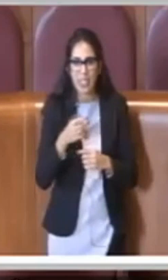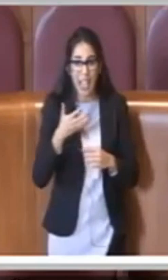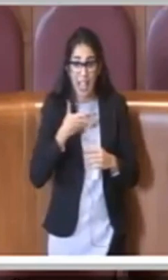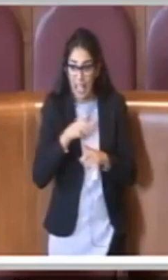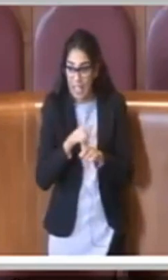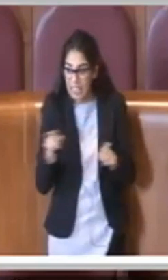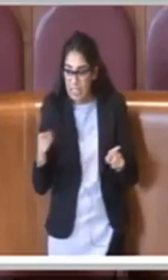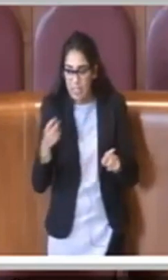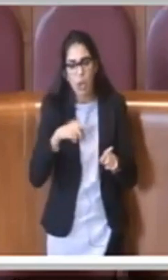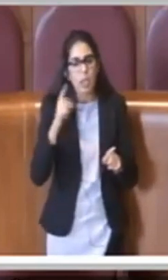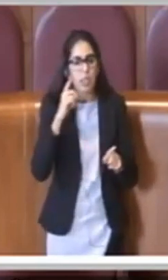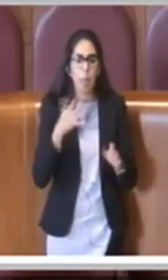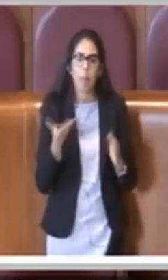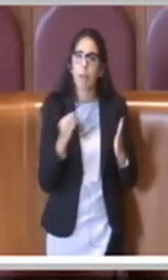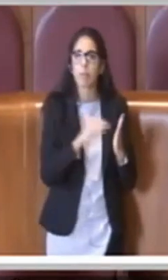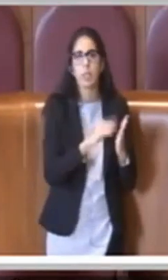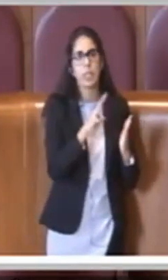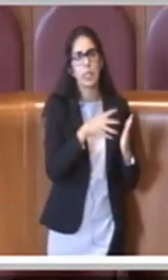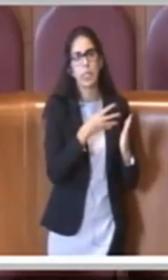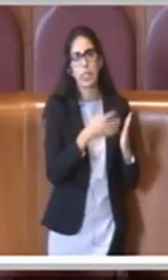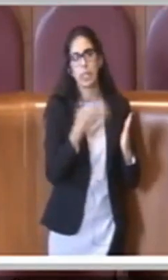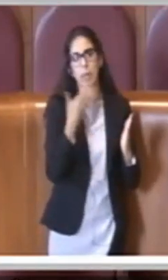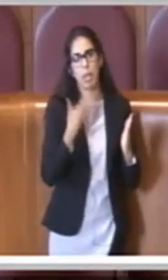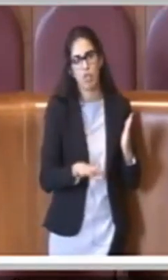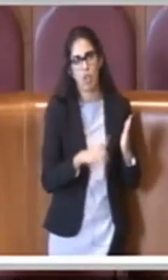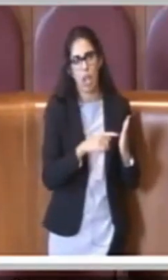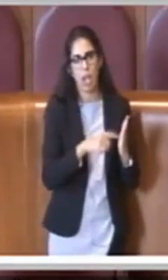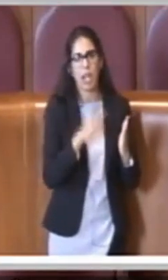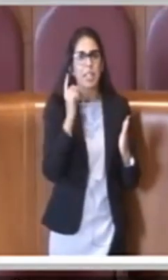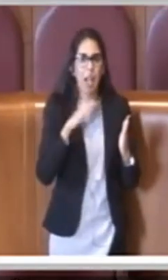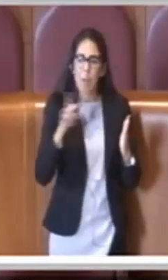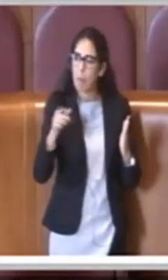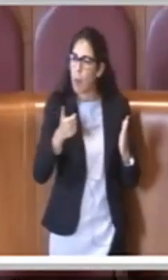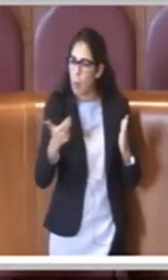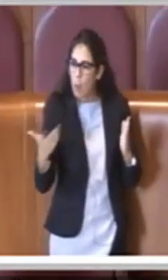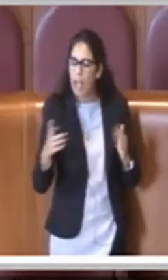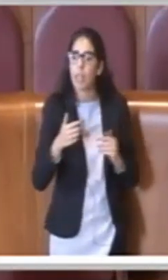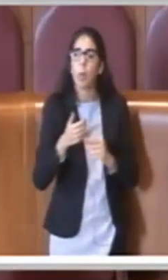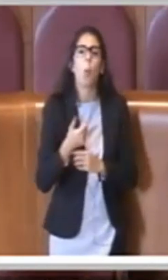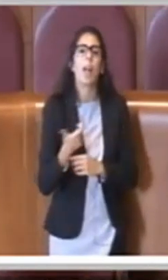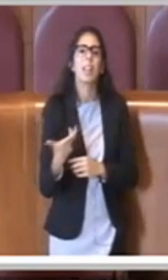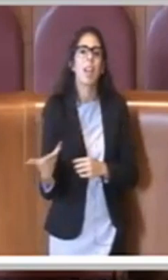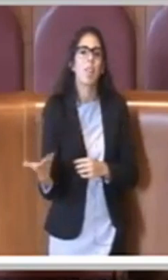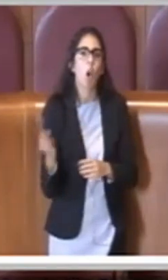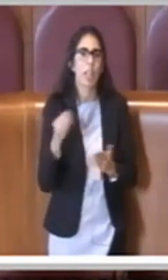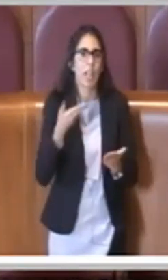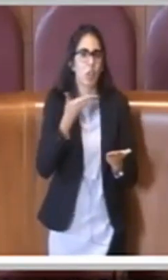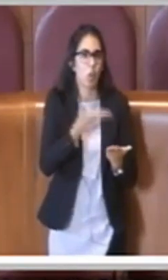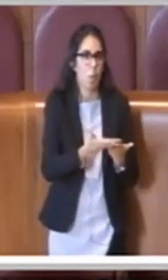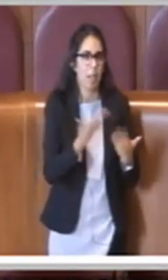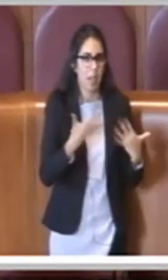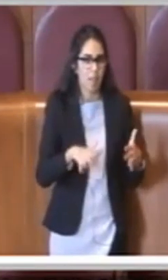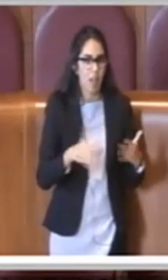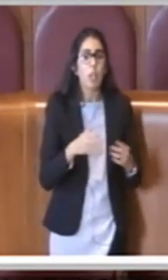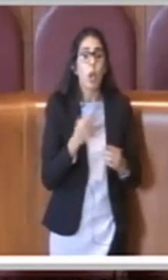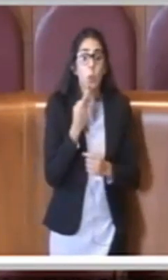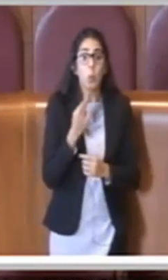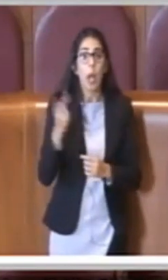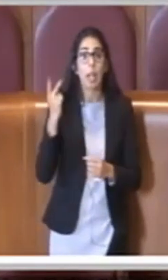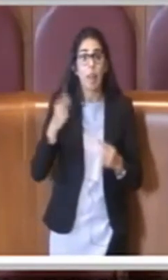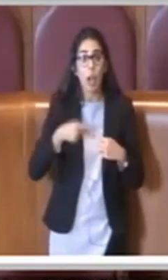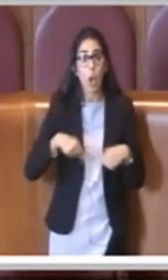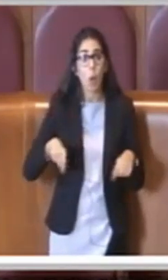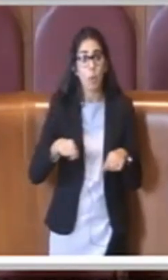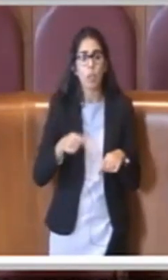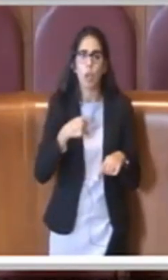quanti sono e quante volte hanno fatto domanda. E in commissione 2 anni fa abbiamo affrontato il tema in merito anche al problema